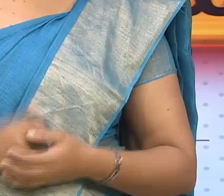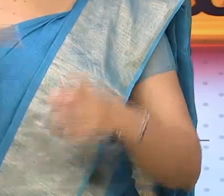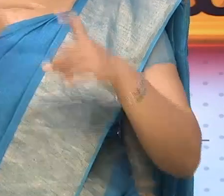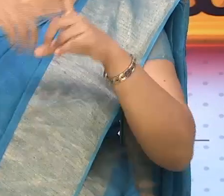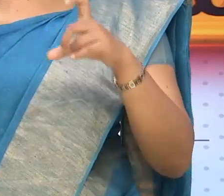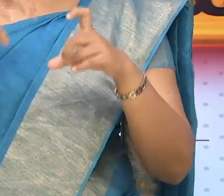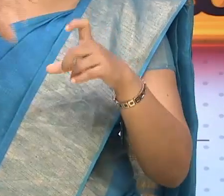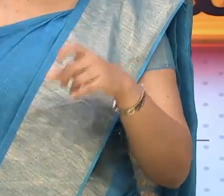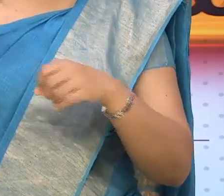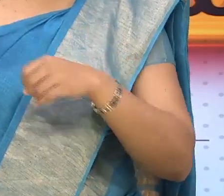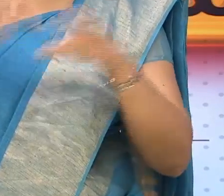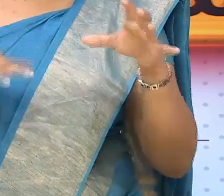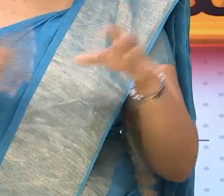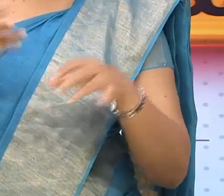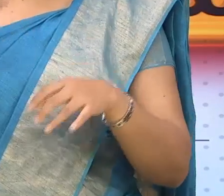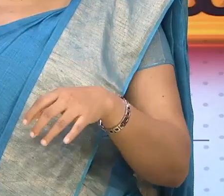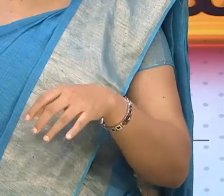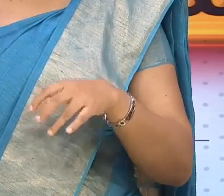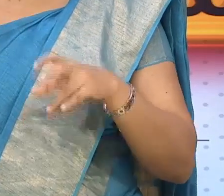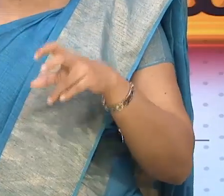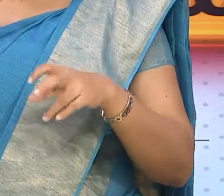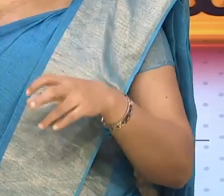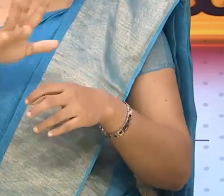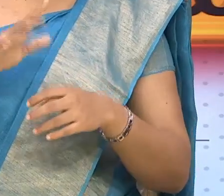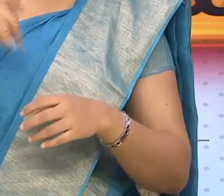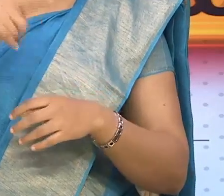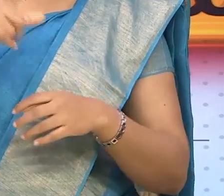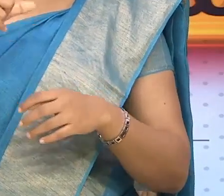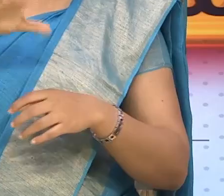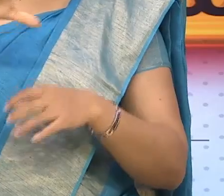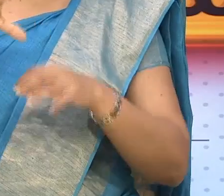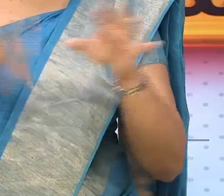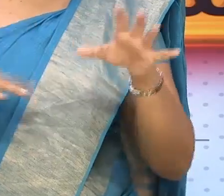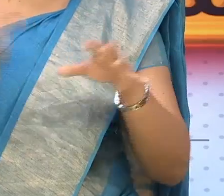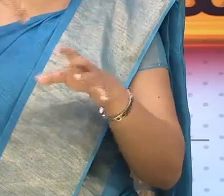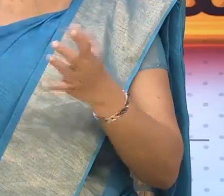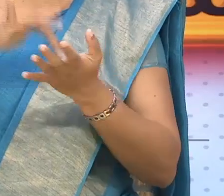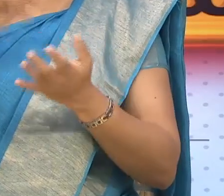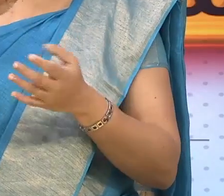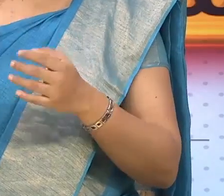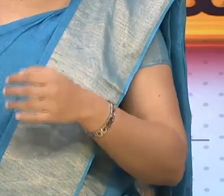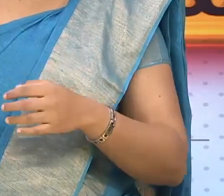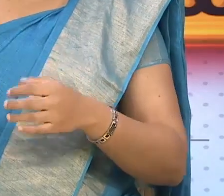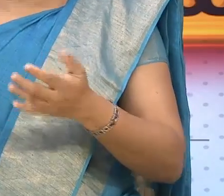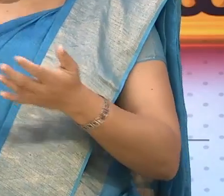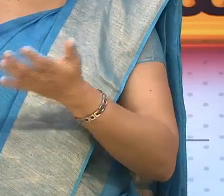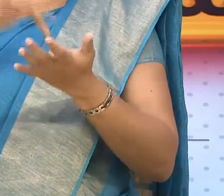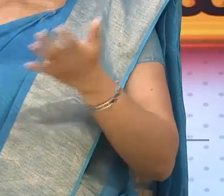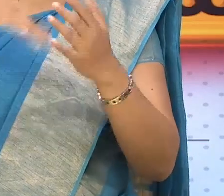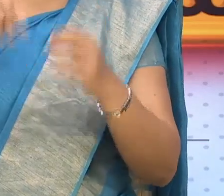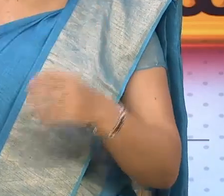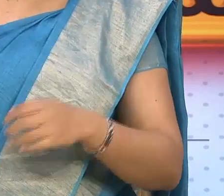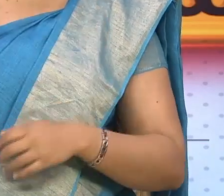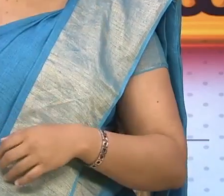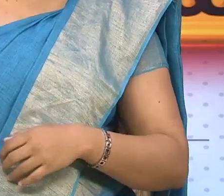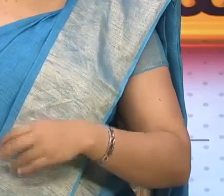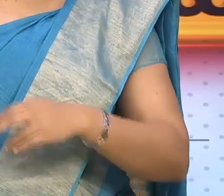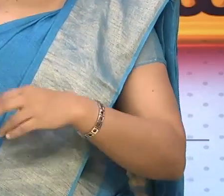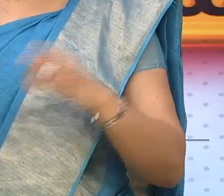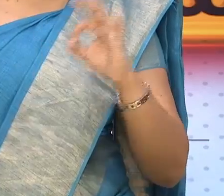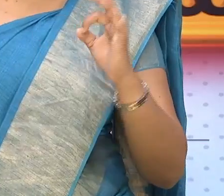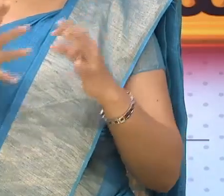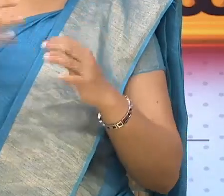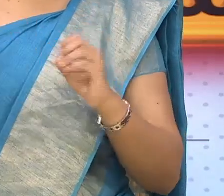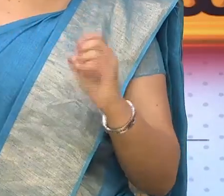കൊച്ചി നഗരം ഇനി മുതൽ 3ാം കണ്ടിന്റെ നിരീക്ഷണത്തിലാണ്. നഗരത്തിലെ ഒരു പോലീസ് സ്റ്റേഷൻ പരിധിയിൽ 100 ക്യാമറകളാണ് സിറ്റി പോലീസ് സ്ഥാപിക്കുന്നത്.